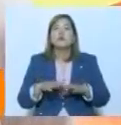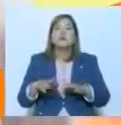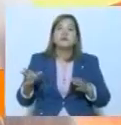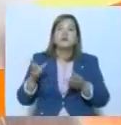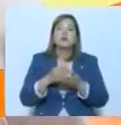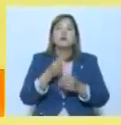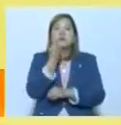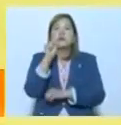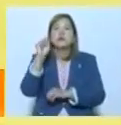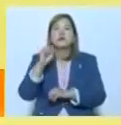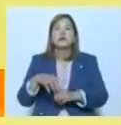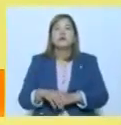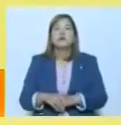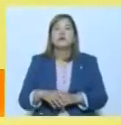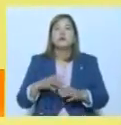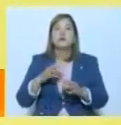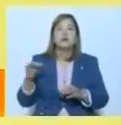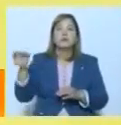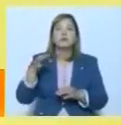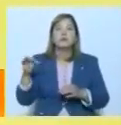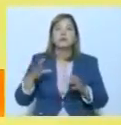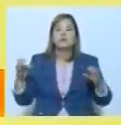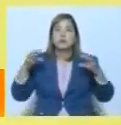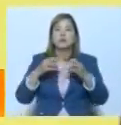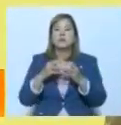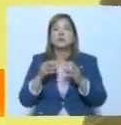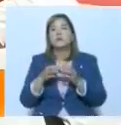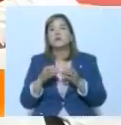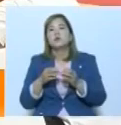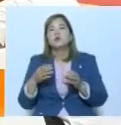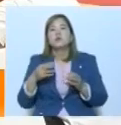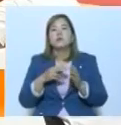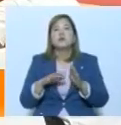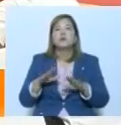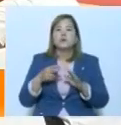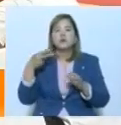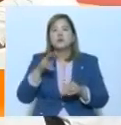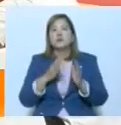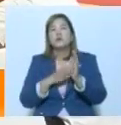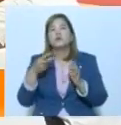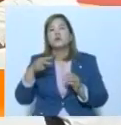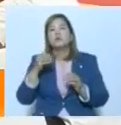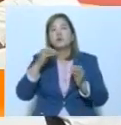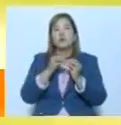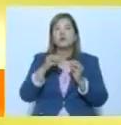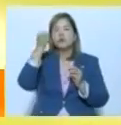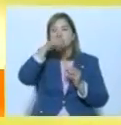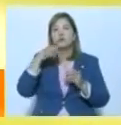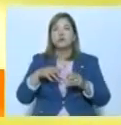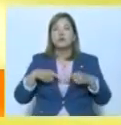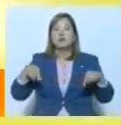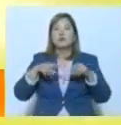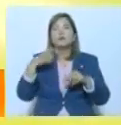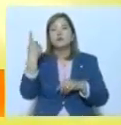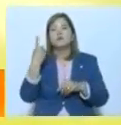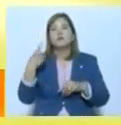смогли выиграть. Областные смешанные командные соревнования среди подростков 2009-2010 годов рождения были организованы впервые.